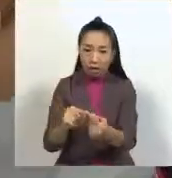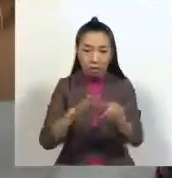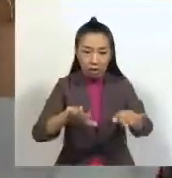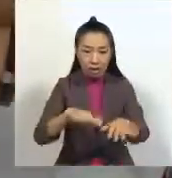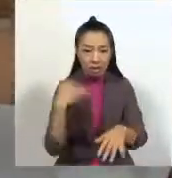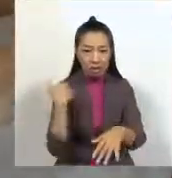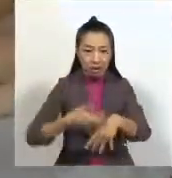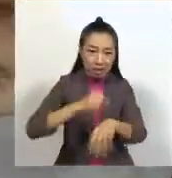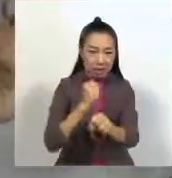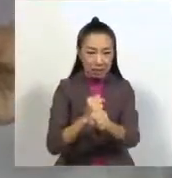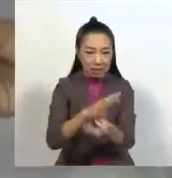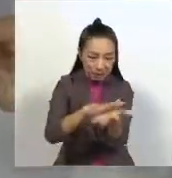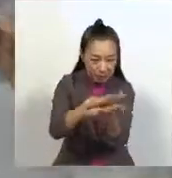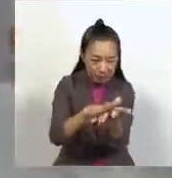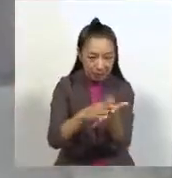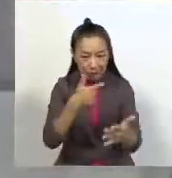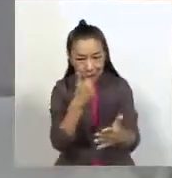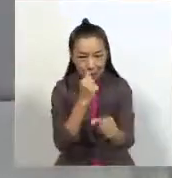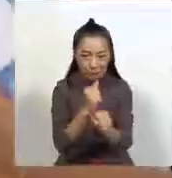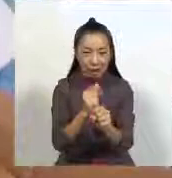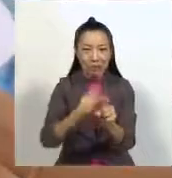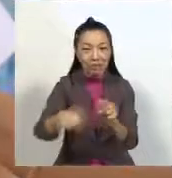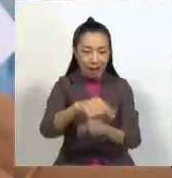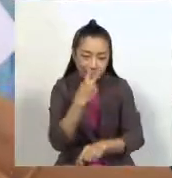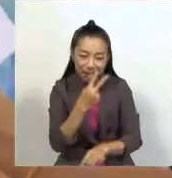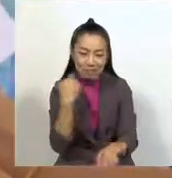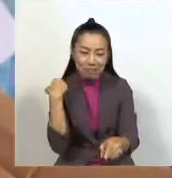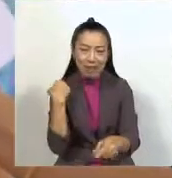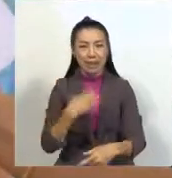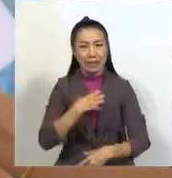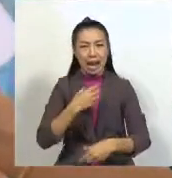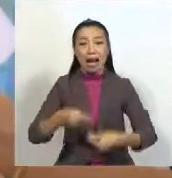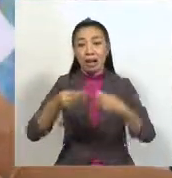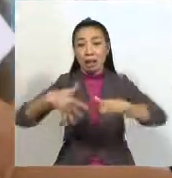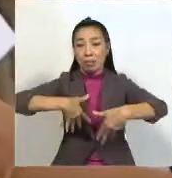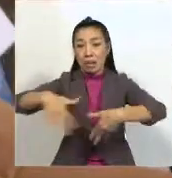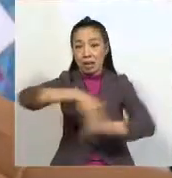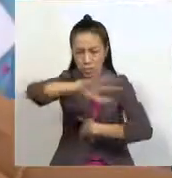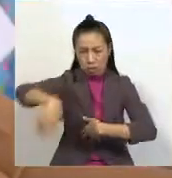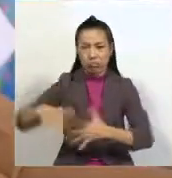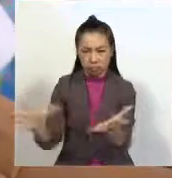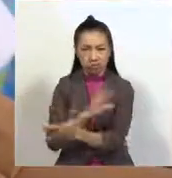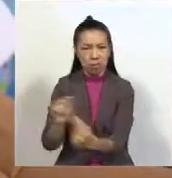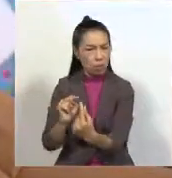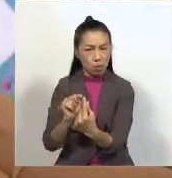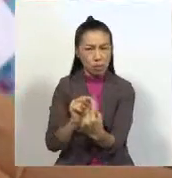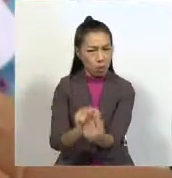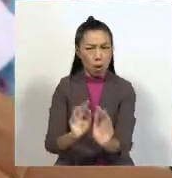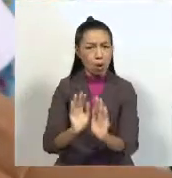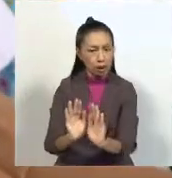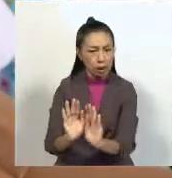นี่ได้ทำขนมด้วยตัวเองค่ะก็อยากให้พี่น้องชาวใต้ทุกคนนะคะอนุรักษ์วัฒนธรรมนี้